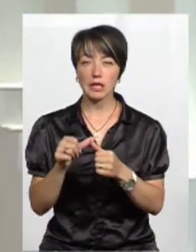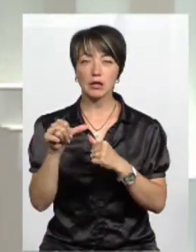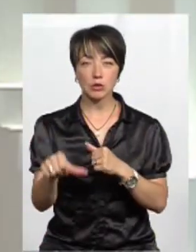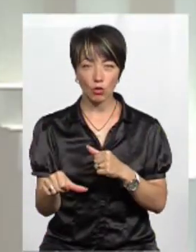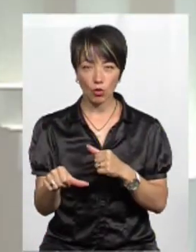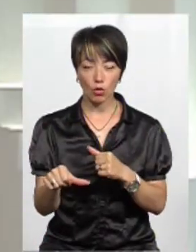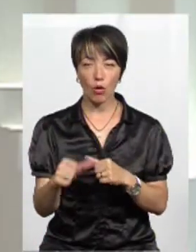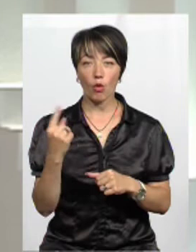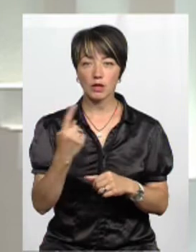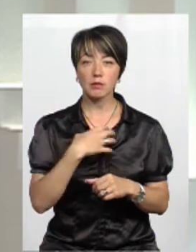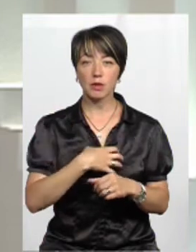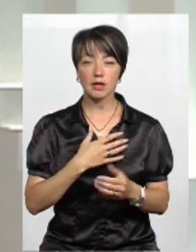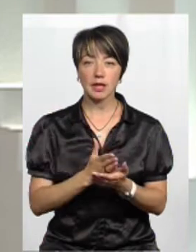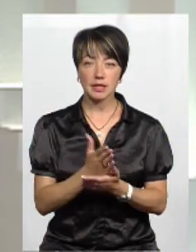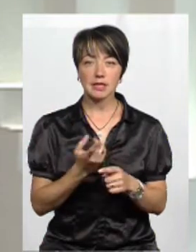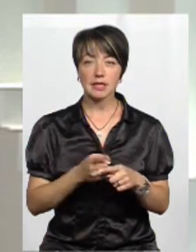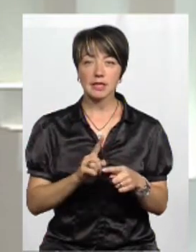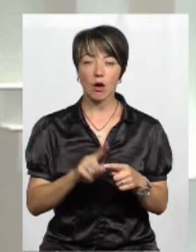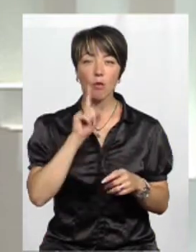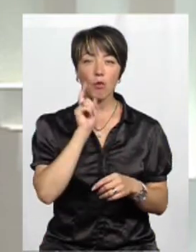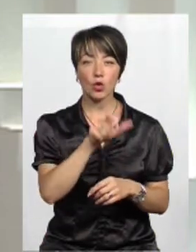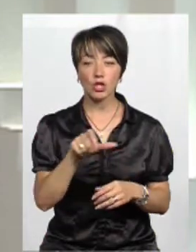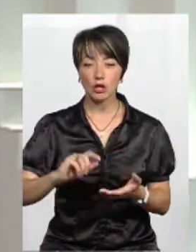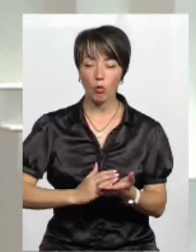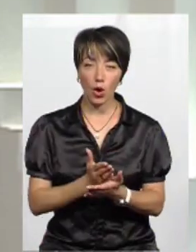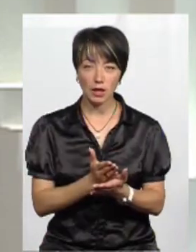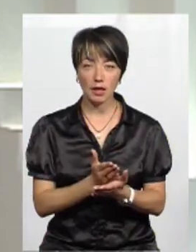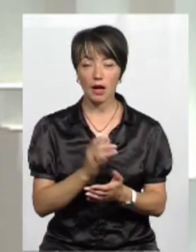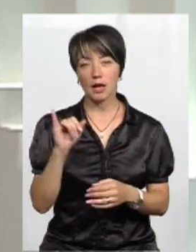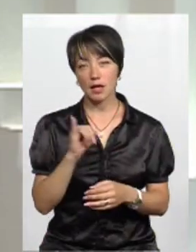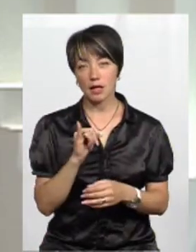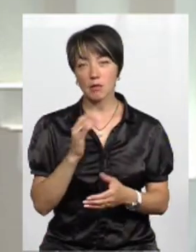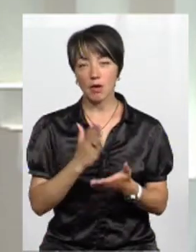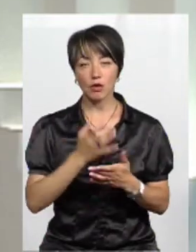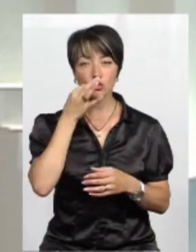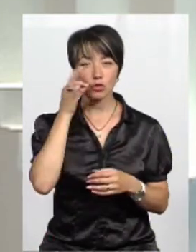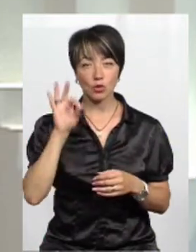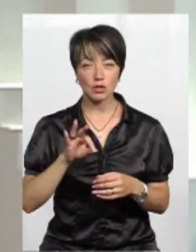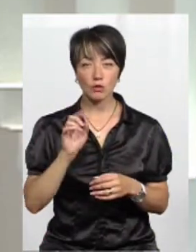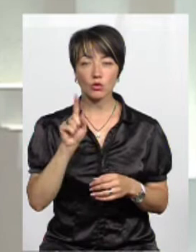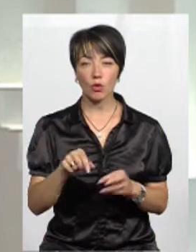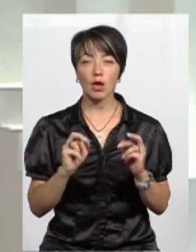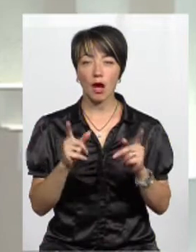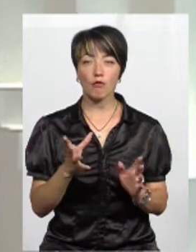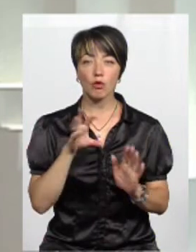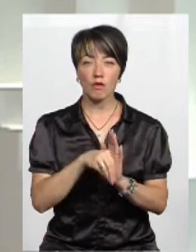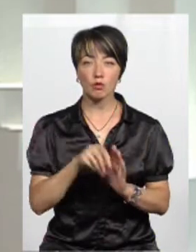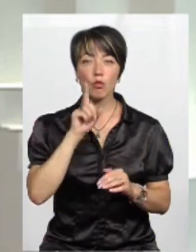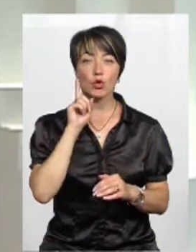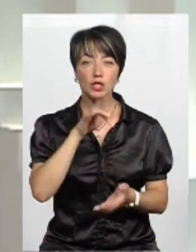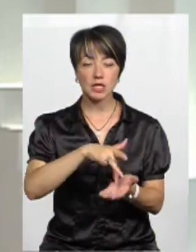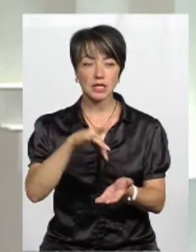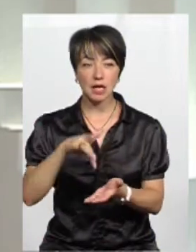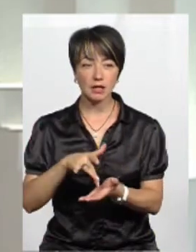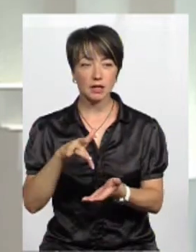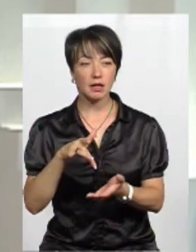того, одним з моїх пріоритетів це є саме молодь, молодіжна політика, і маючи досвід того, як ми впроваджували молодіжні